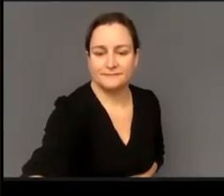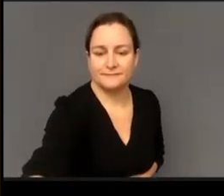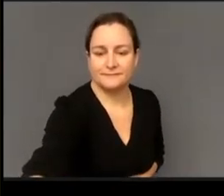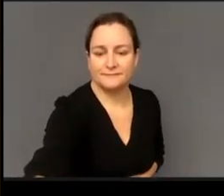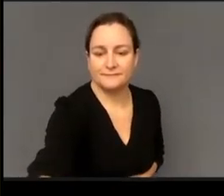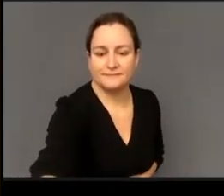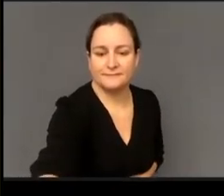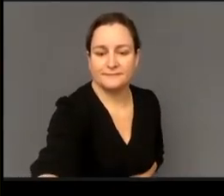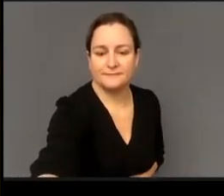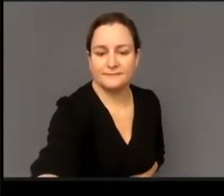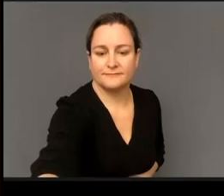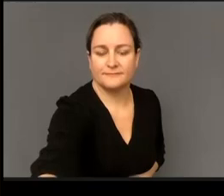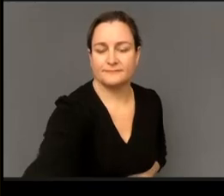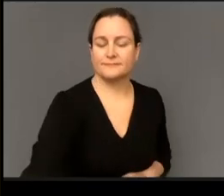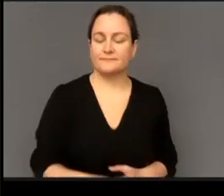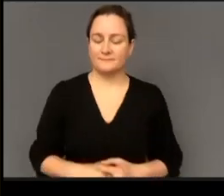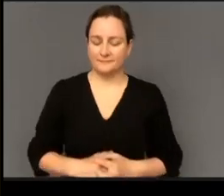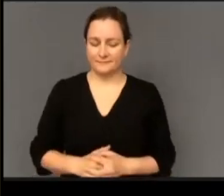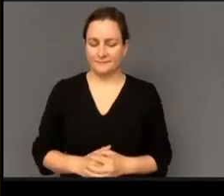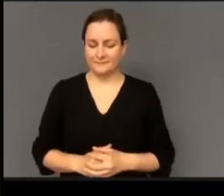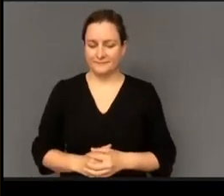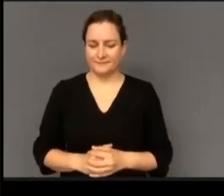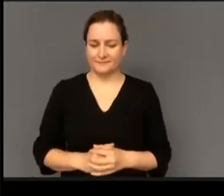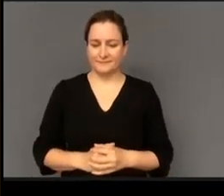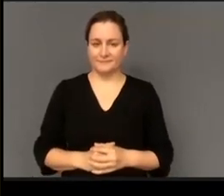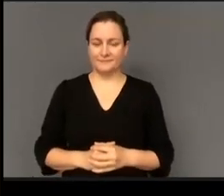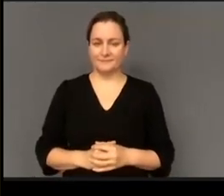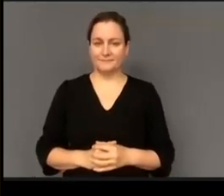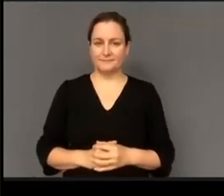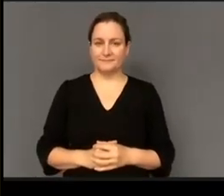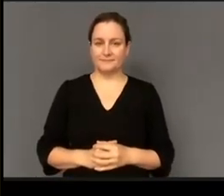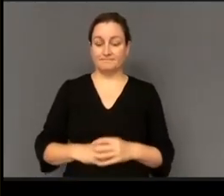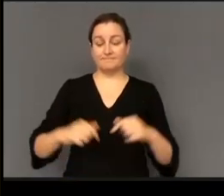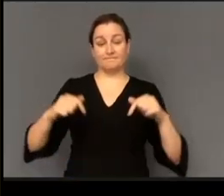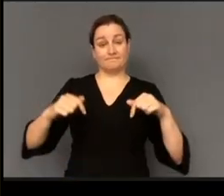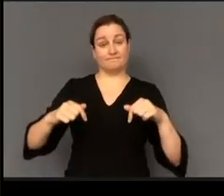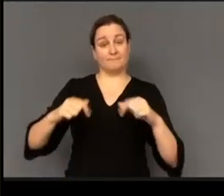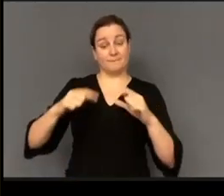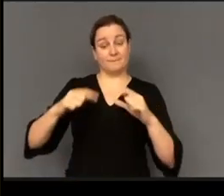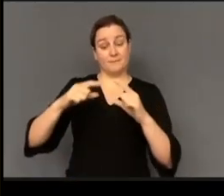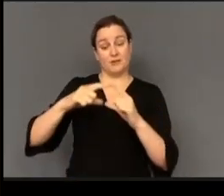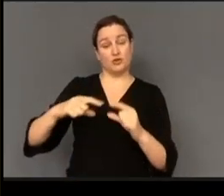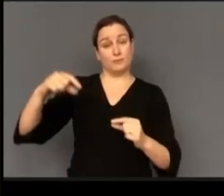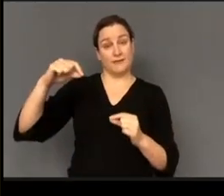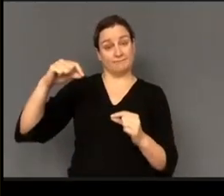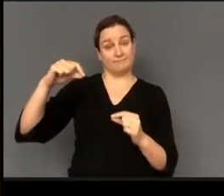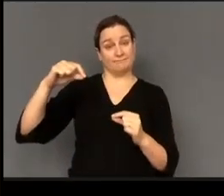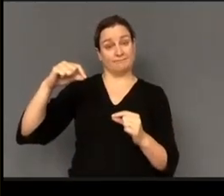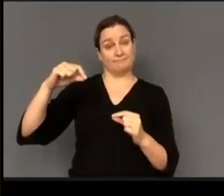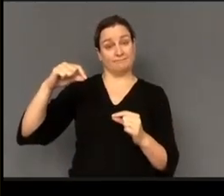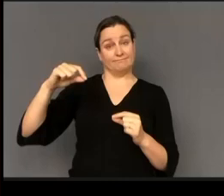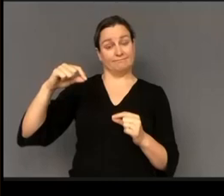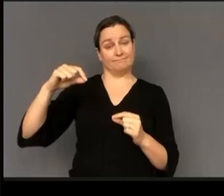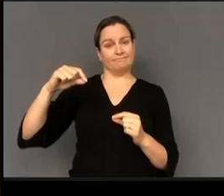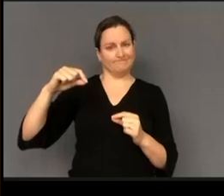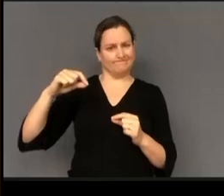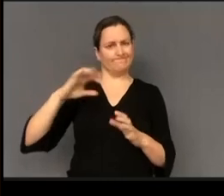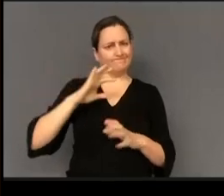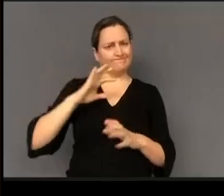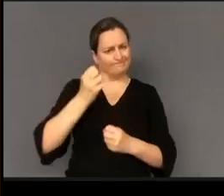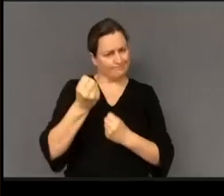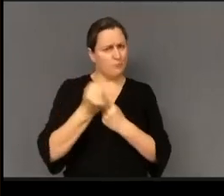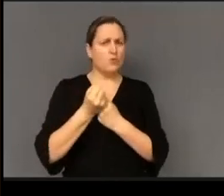な立場のマルチステークホルダーによるインターネットガバナンスを指示し